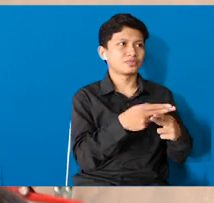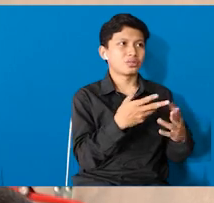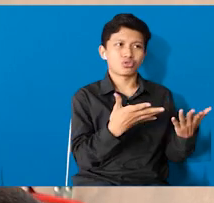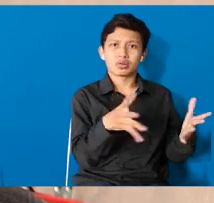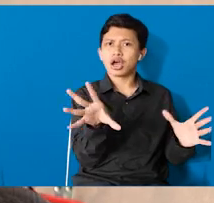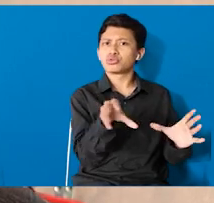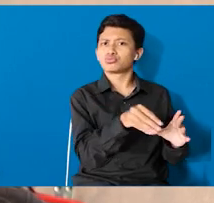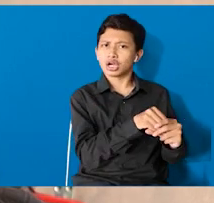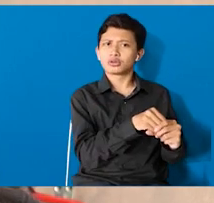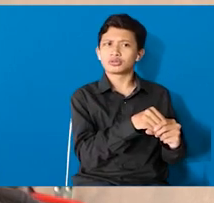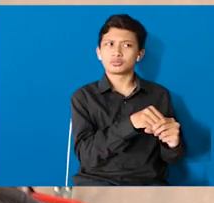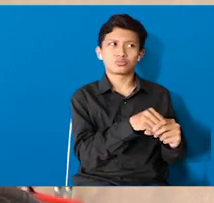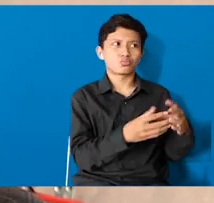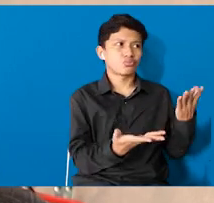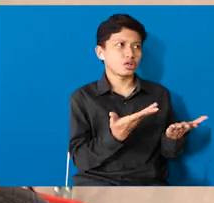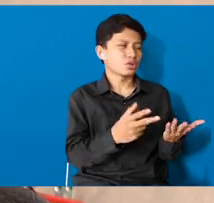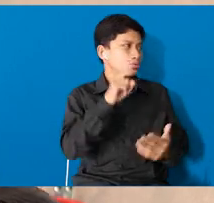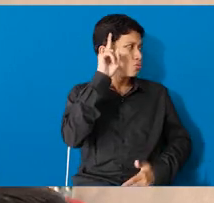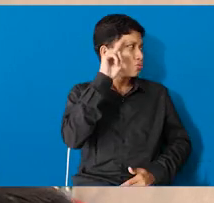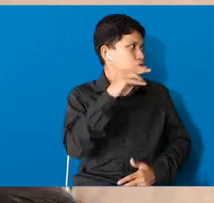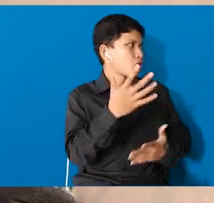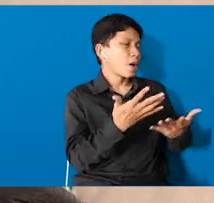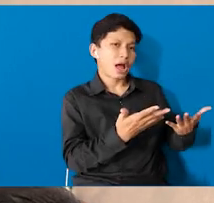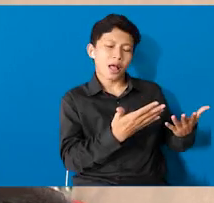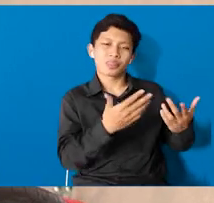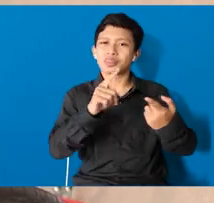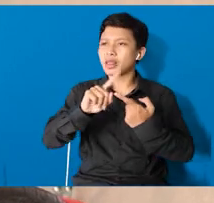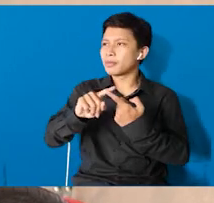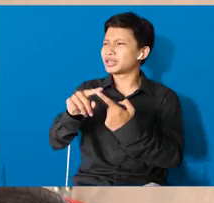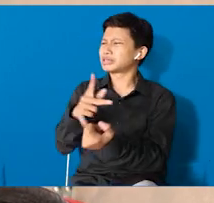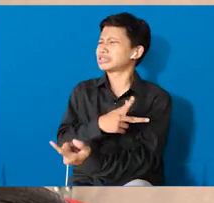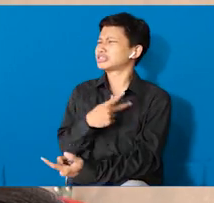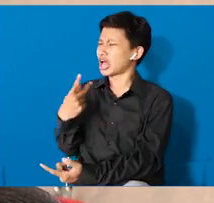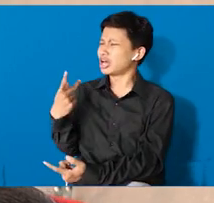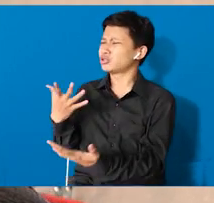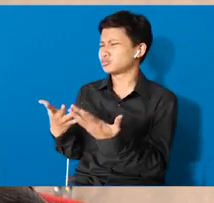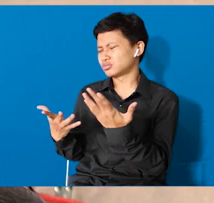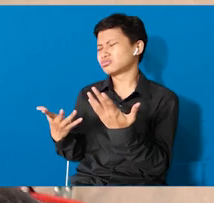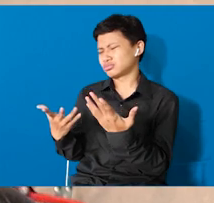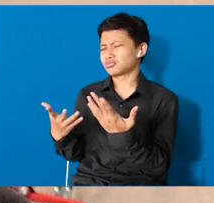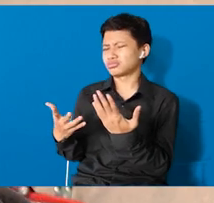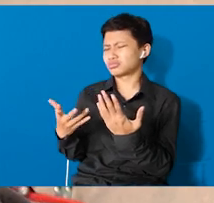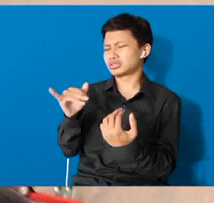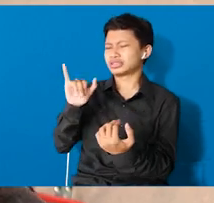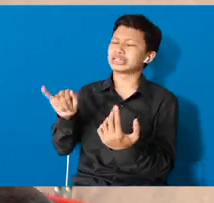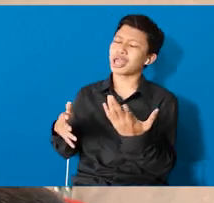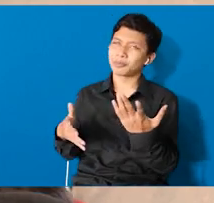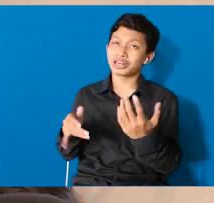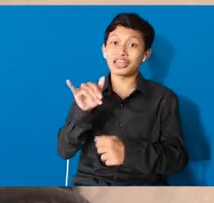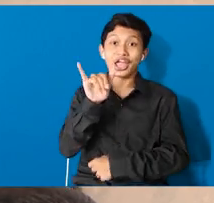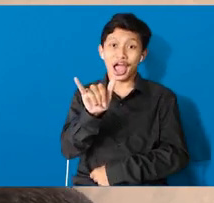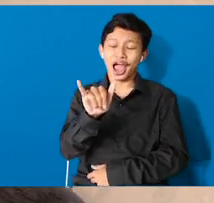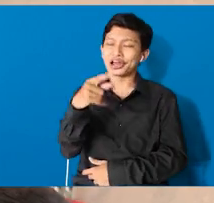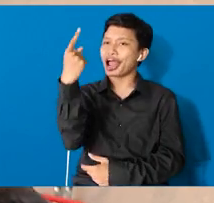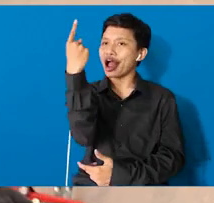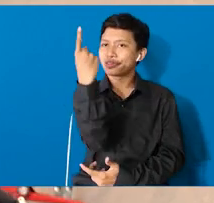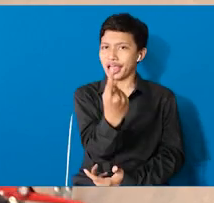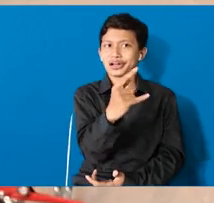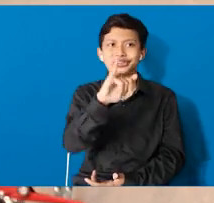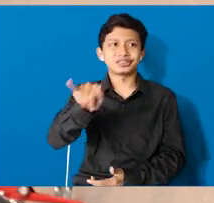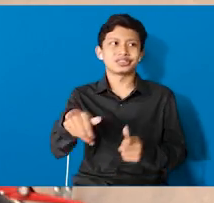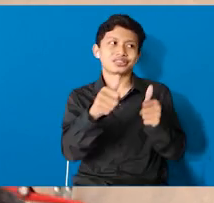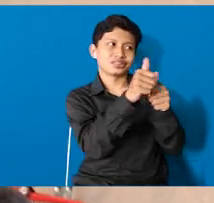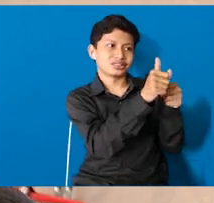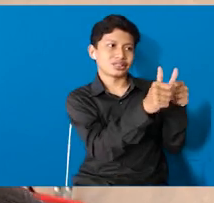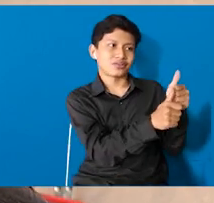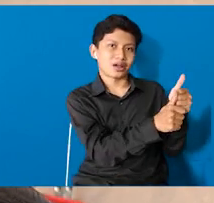tidak ada masukan untuk teman-teman kami. Jadi teman-teman kami itu ya betul-betul berangkat sebagai